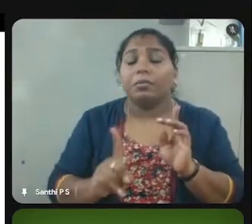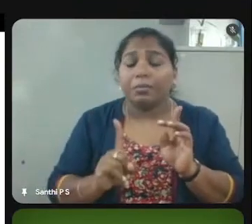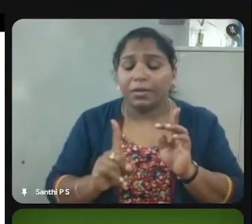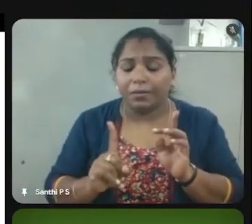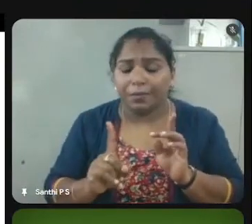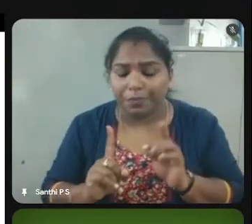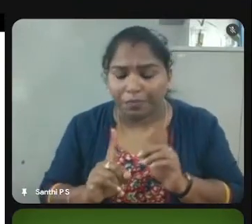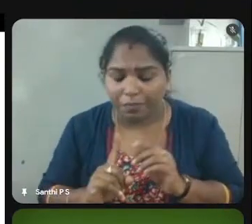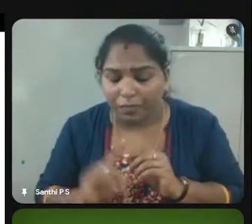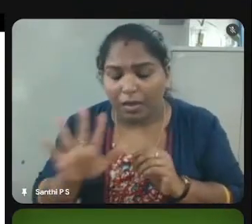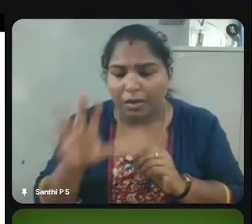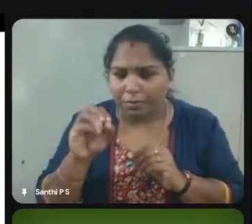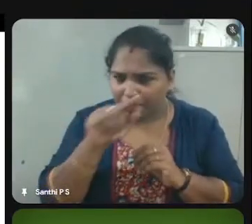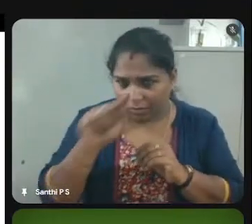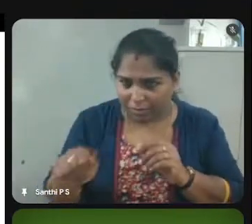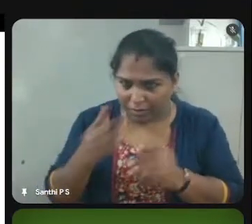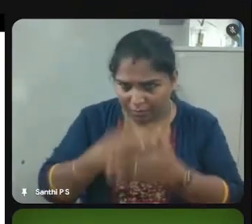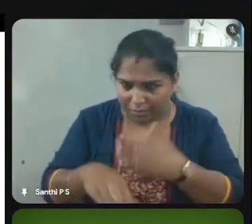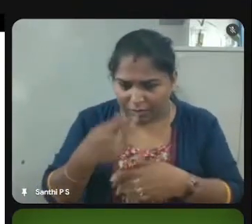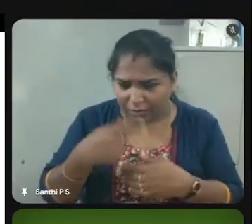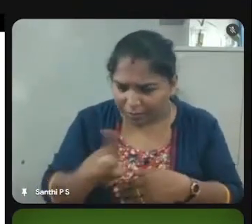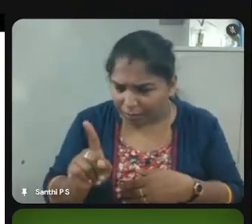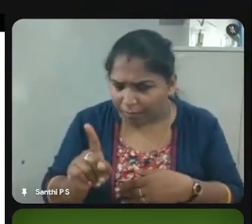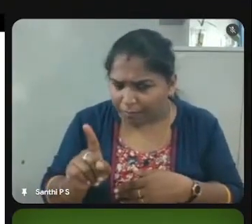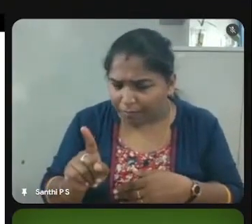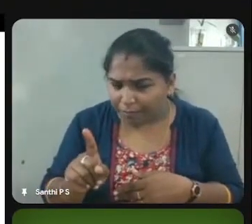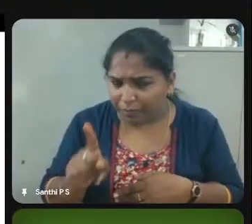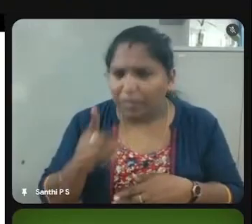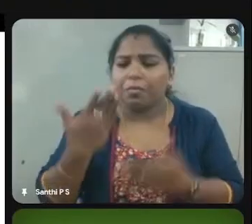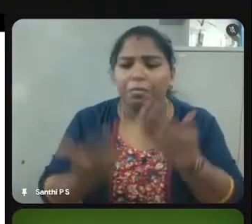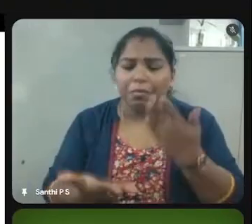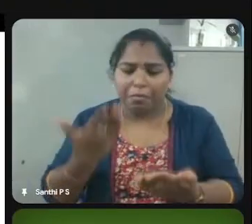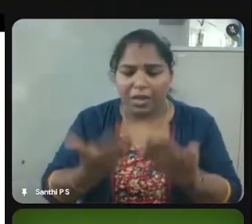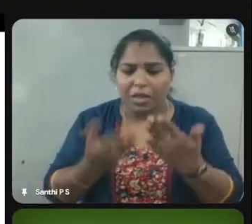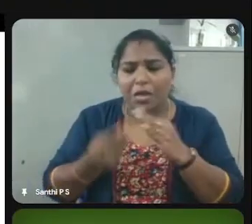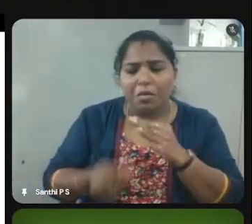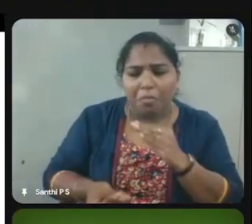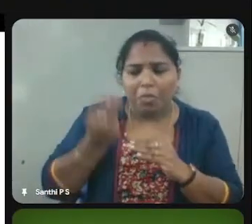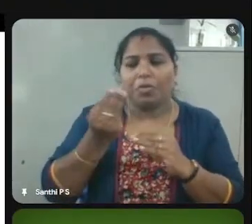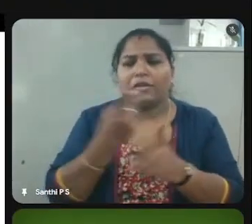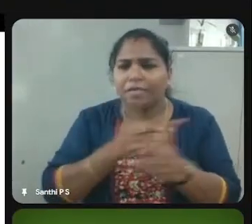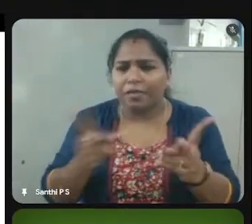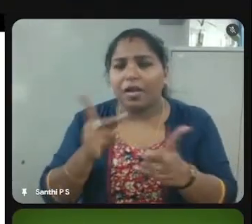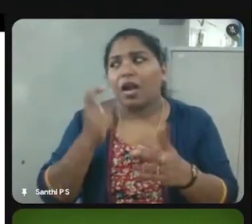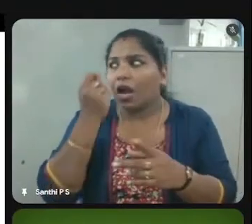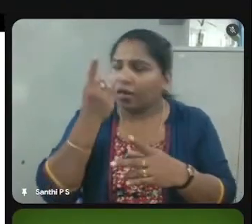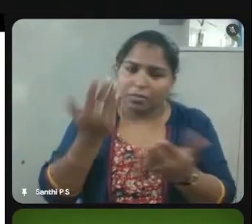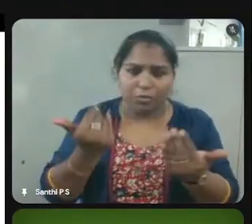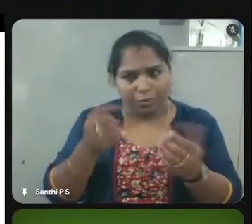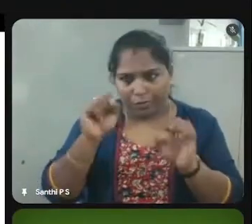50%, 45% അല്ലേ പറഞ്ഞിട്ടില്ലേ ഐഡിയ. അപ്പൊ കുറച്ചുകൂടെ ഒക്കെ കാര്യങ്ങളൊക്കെ മനസ്സിലാക്കാൻ പറ്റും നമുക്ക്.